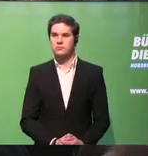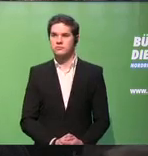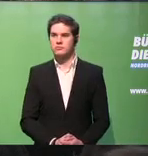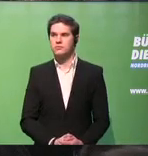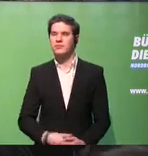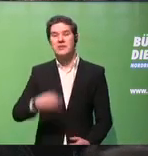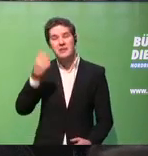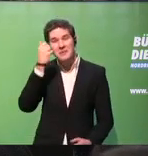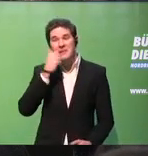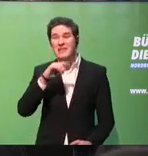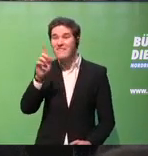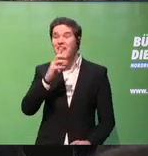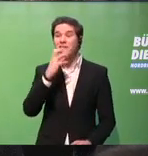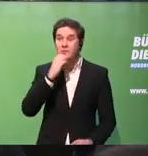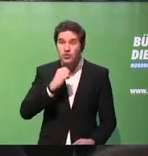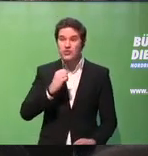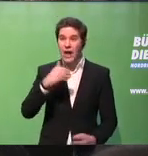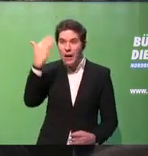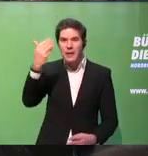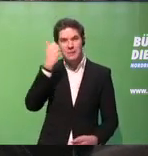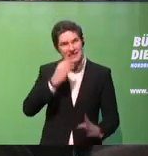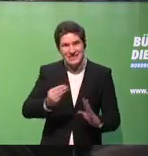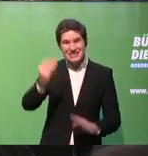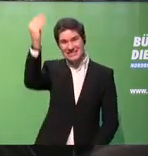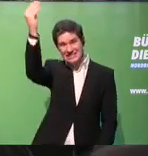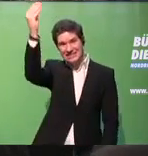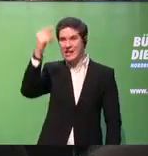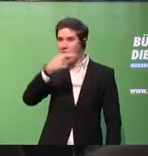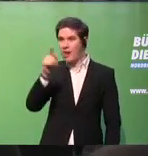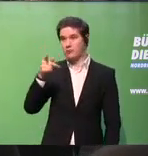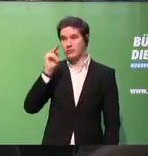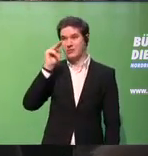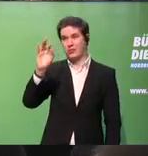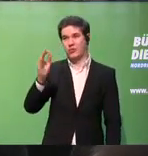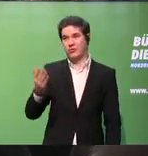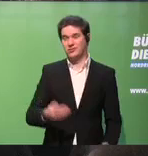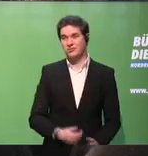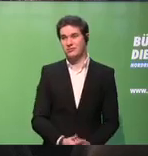Haltet ihr bitte noch mal deutlich hoch, wenn ihr noch abstimmen möchtet.